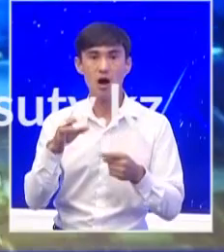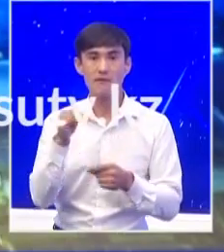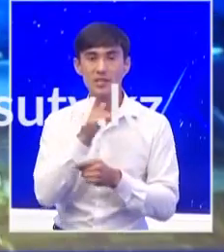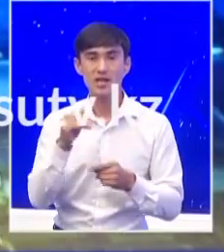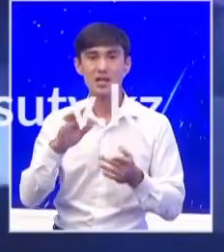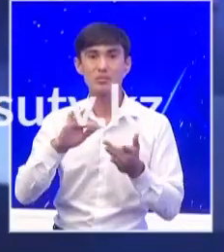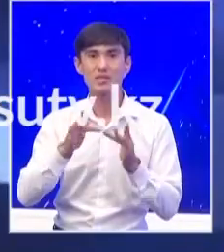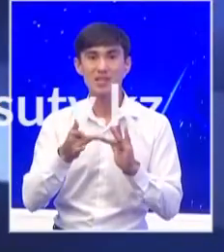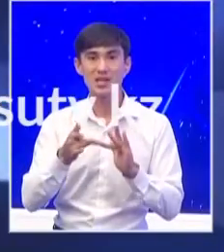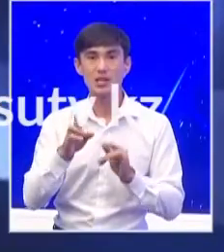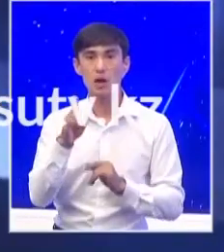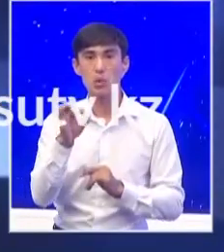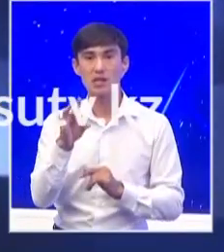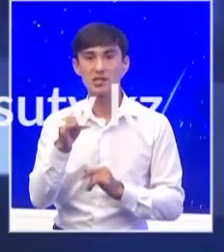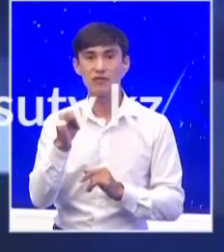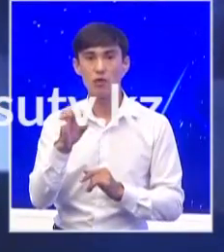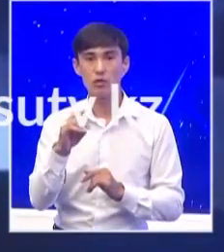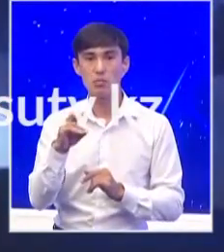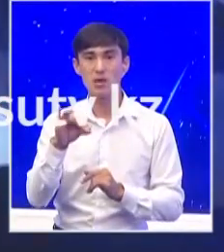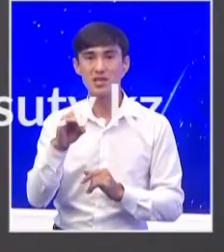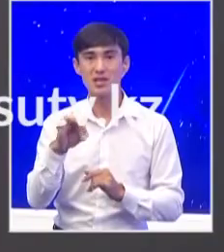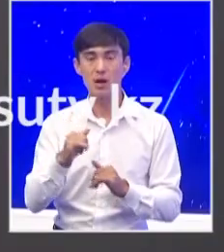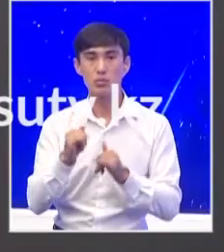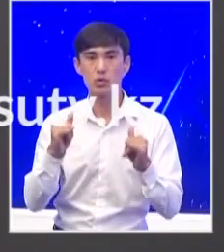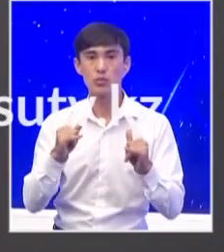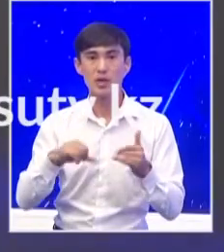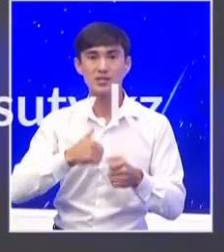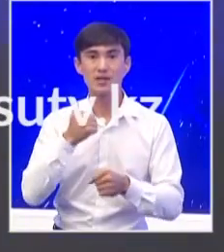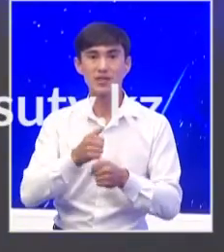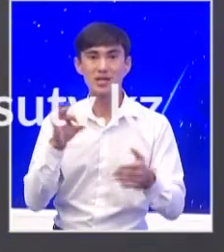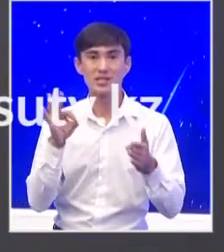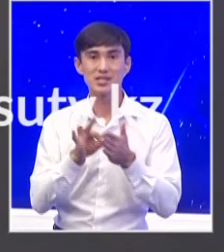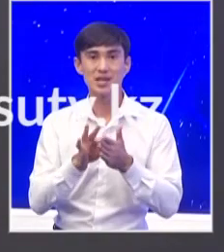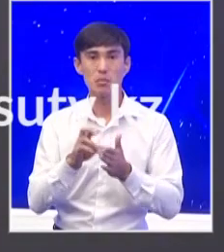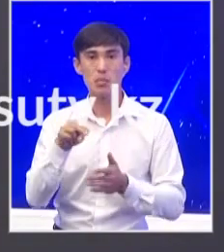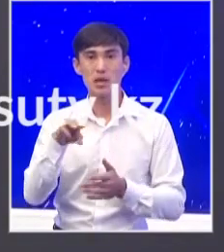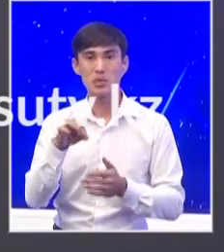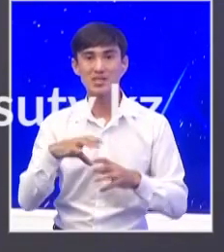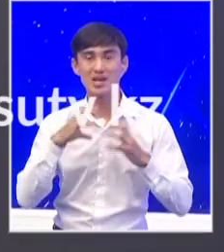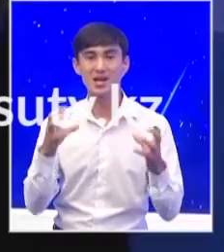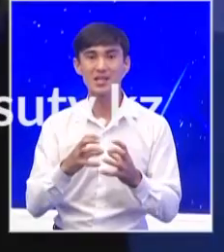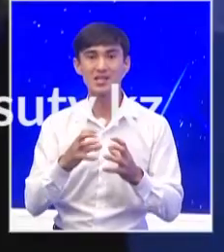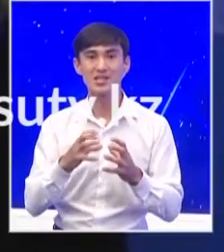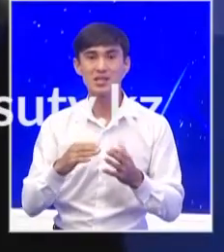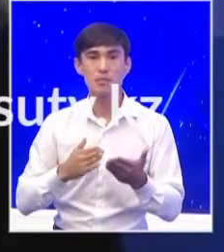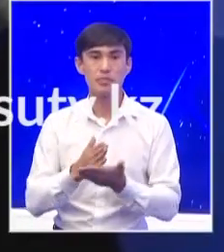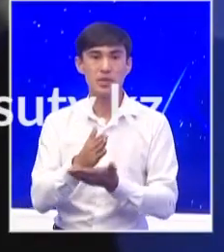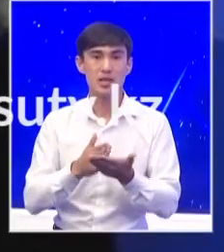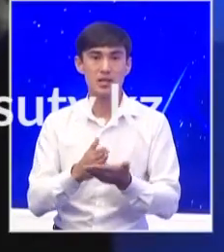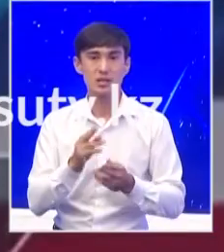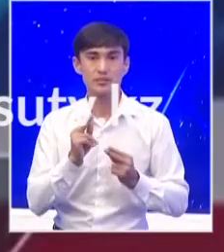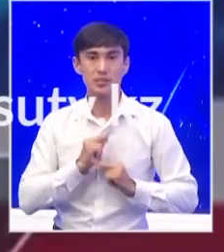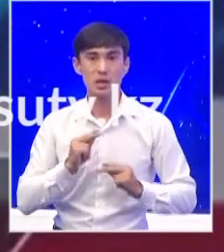корпоративного фонда «Медиа Дамыту». Основная цель премии – сохранить имя и наследие общественного деятеля Бисена